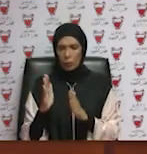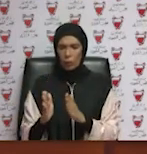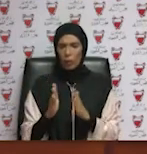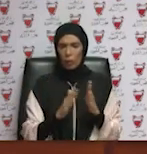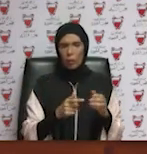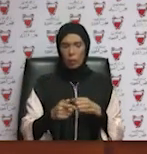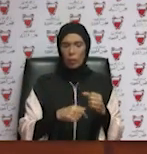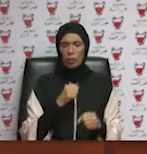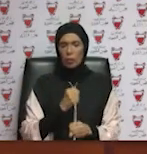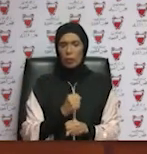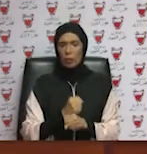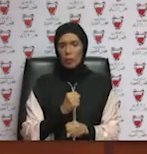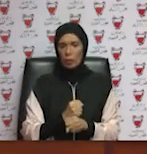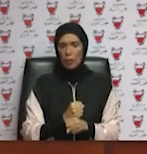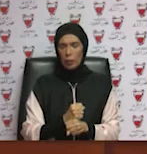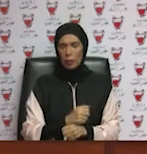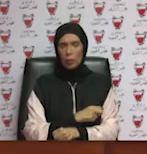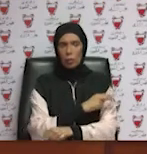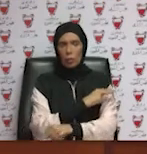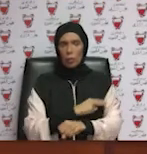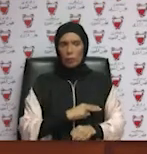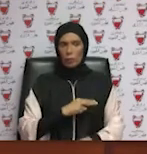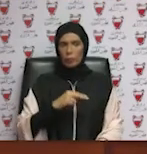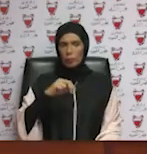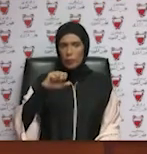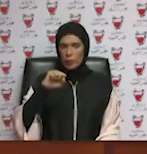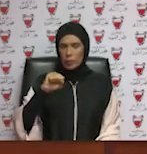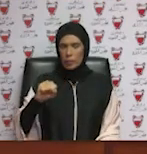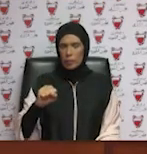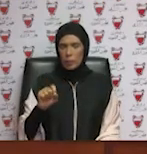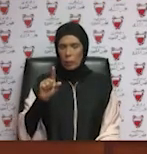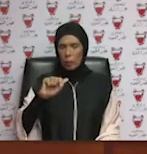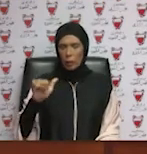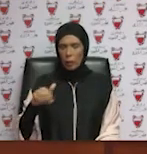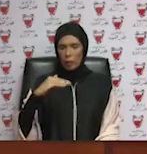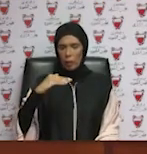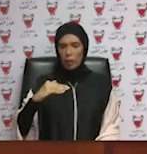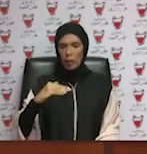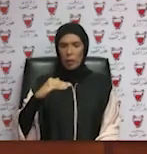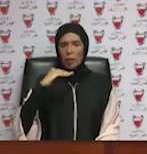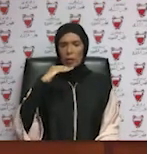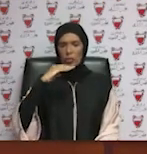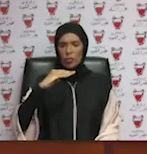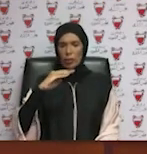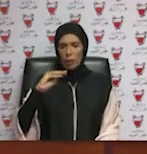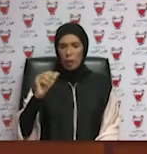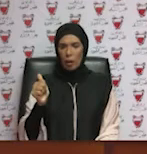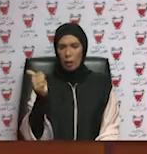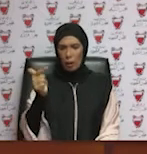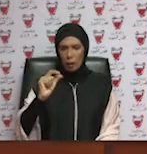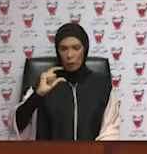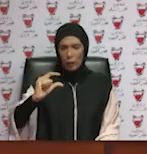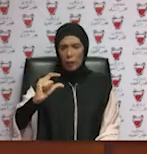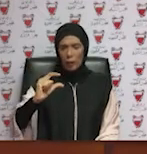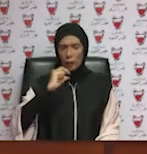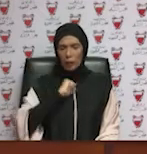العمل والمقدم من أصحاب السعادة صباح سالم الدوسري الدكتورة جهاد عبد الله الفاضل عبد الرحمن